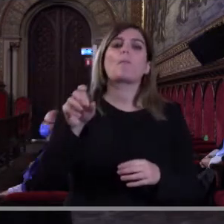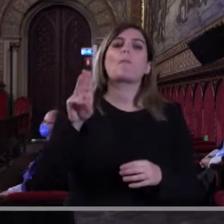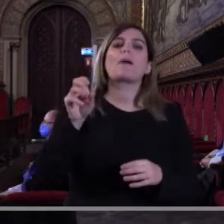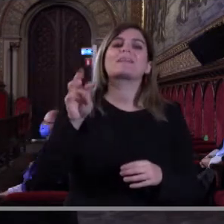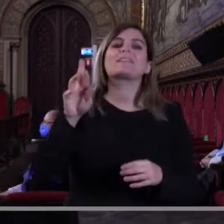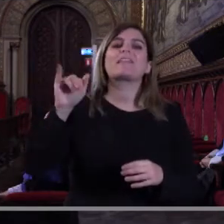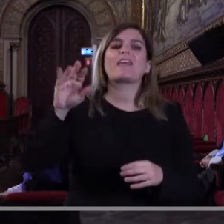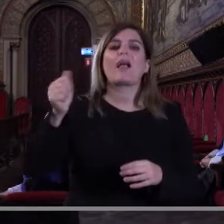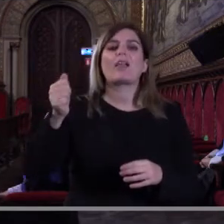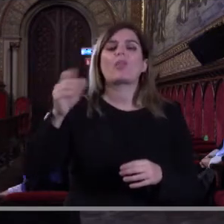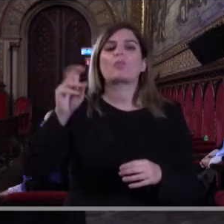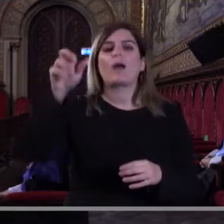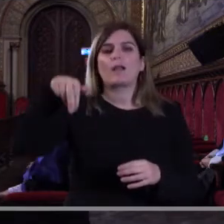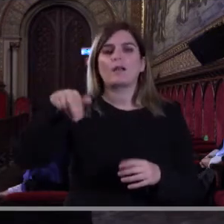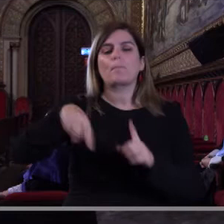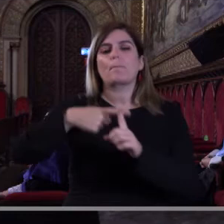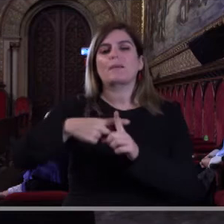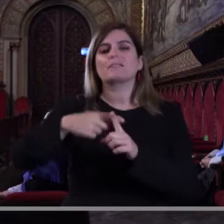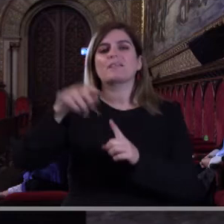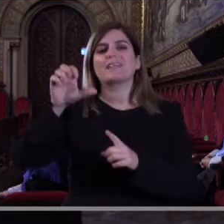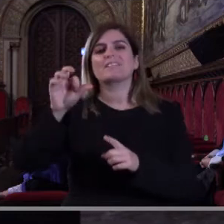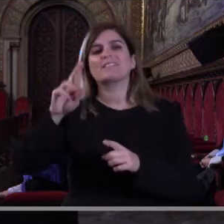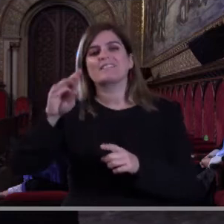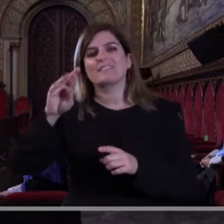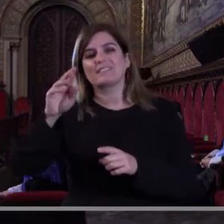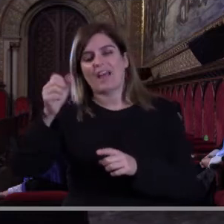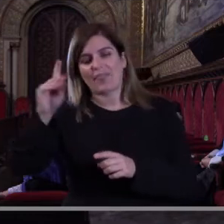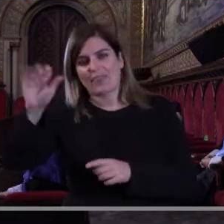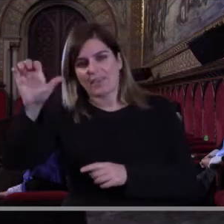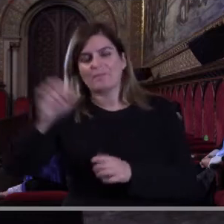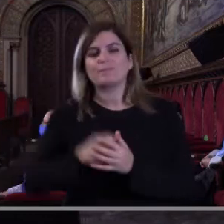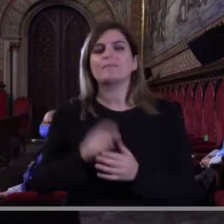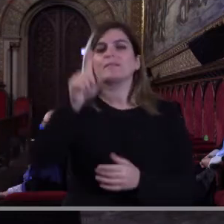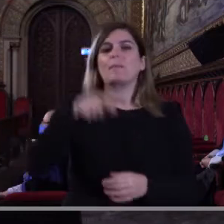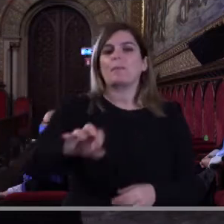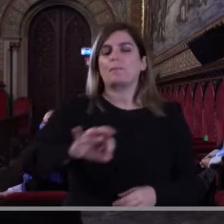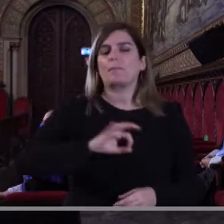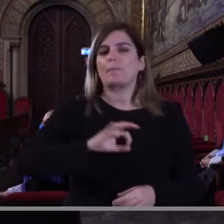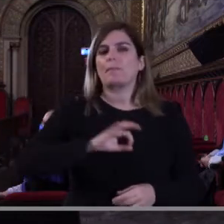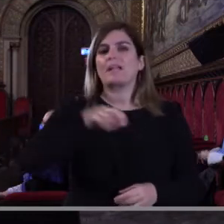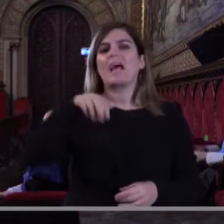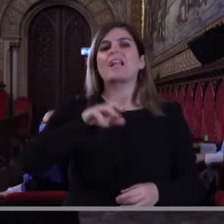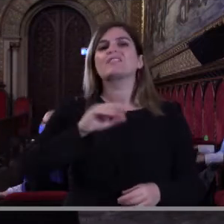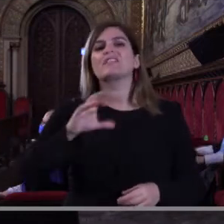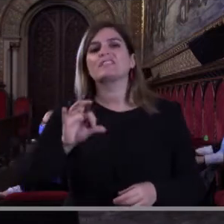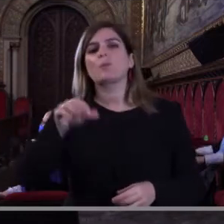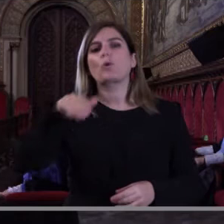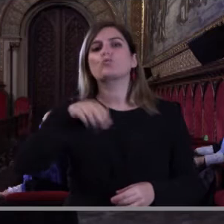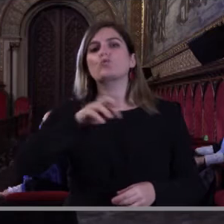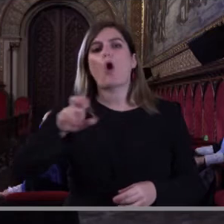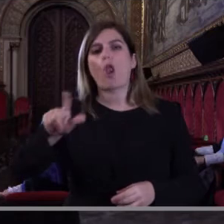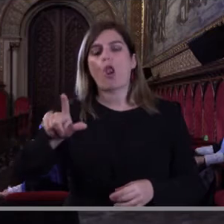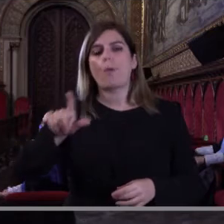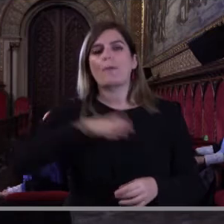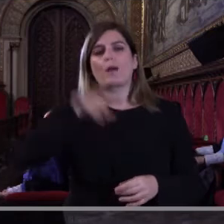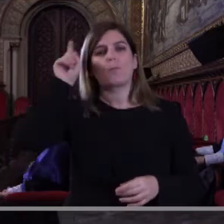García Durán i Sònia Estradé. La medalla Narcís Monturiol al mèrit científic i tecnològic als